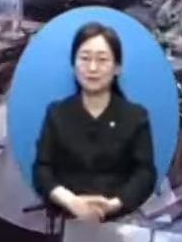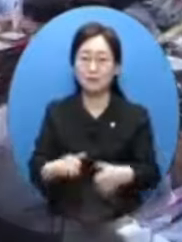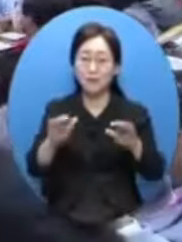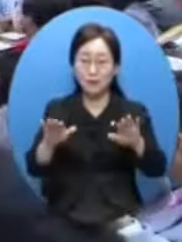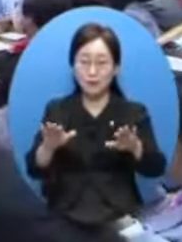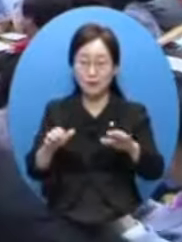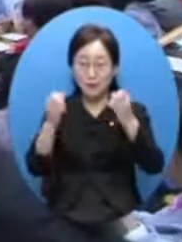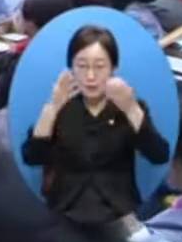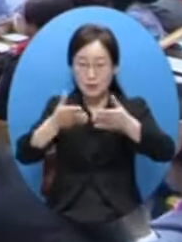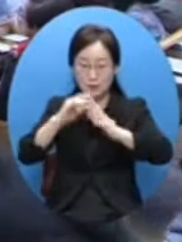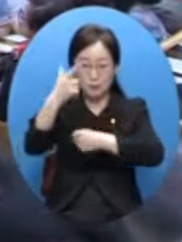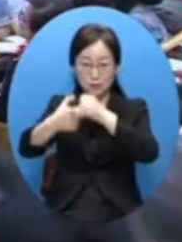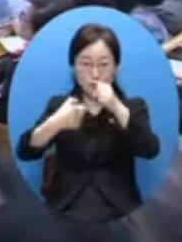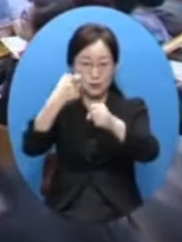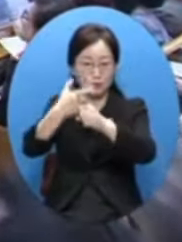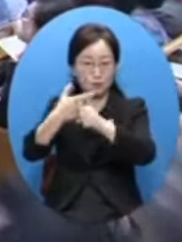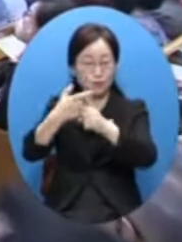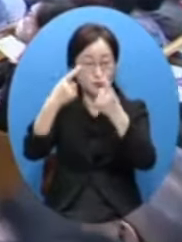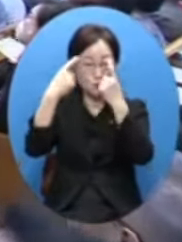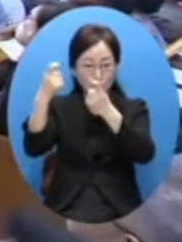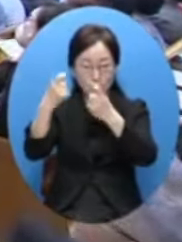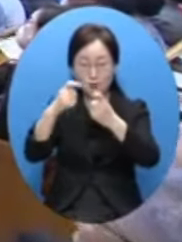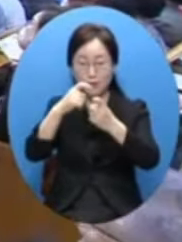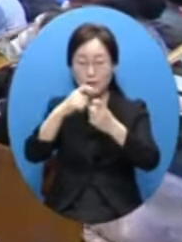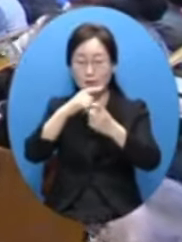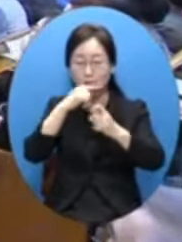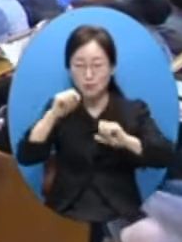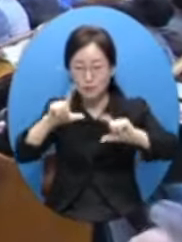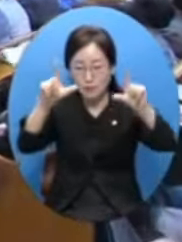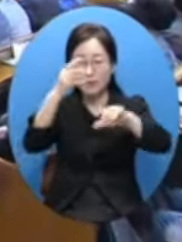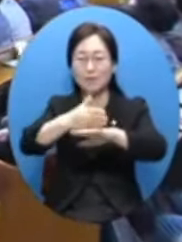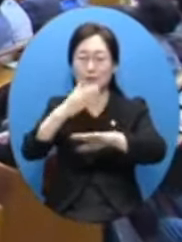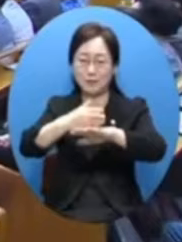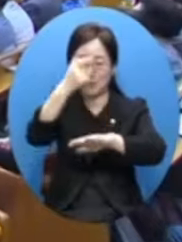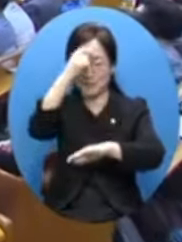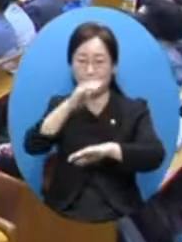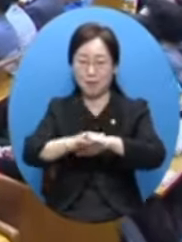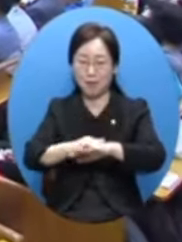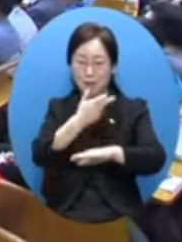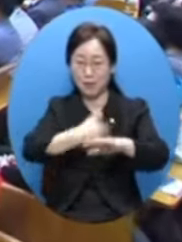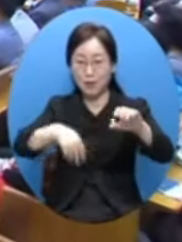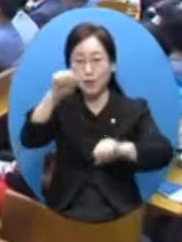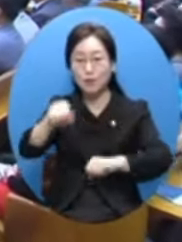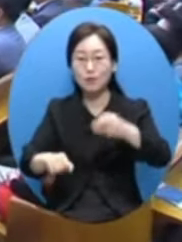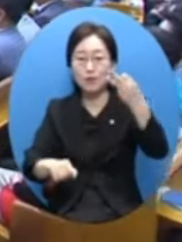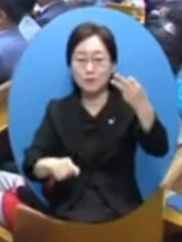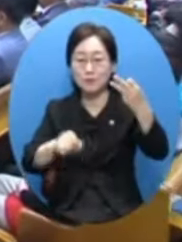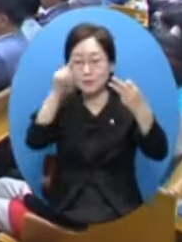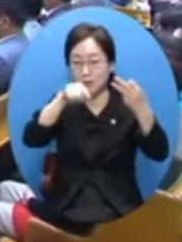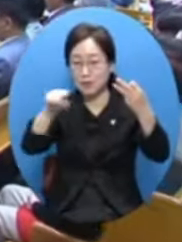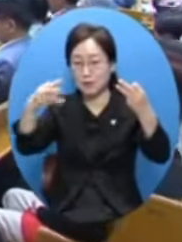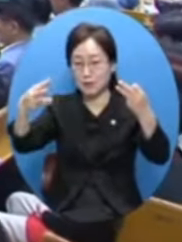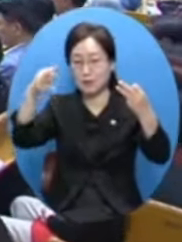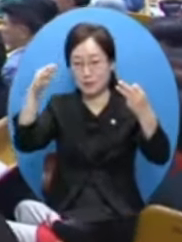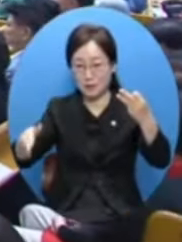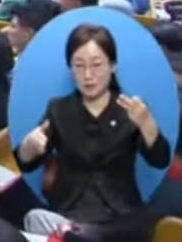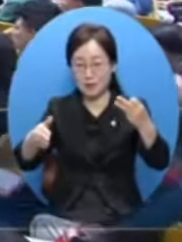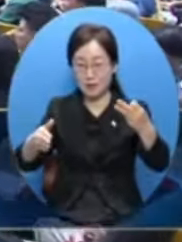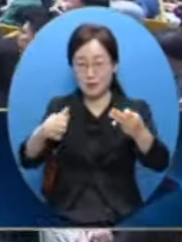오늘 창립 66주년 기념주일 감사예배에 사도행전 13장 1절로 3절의 말씀을